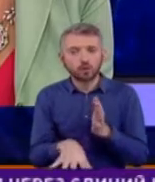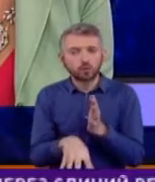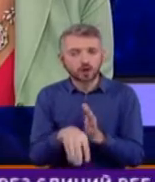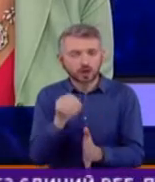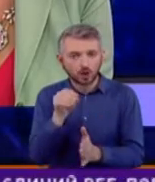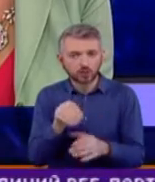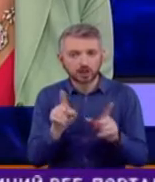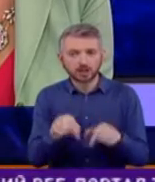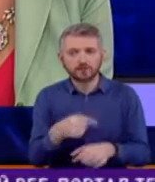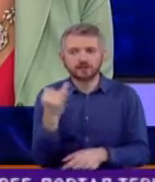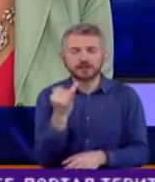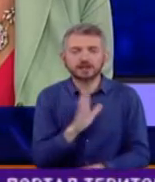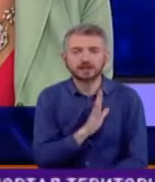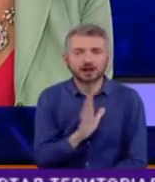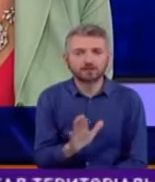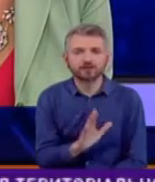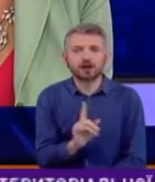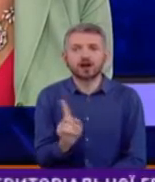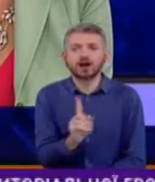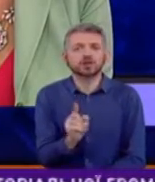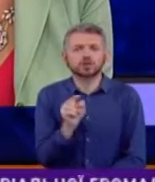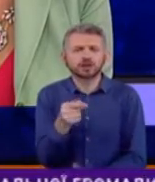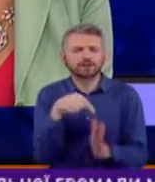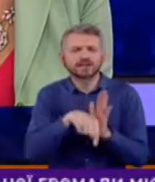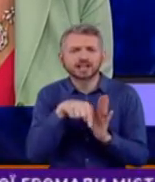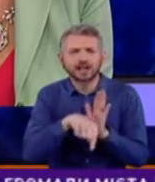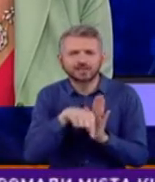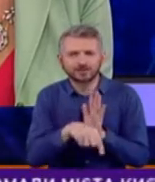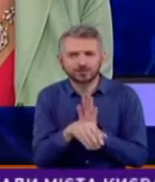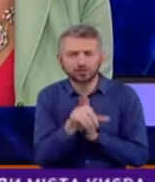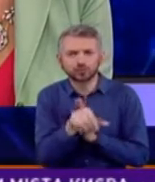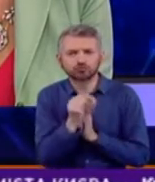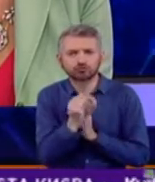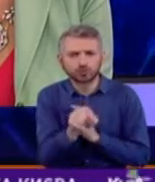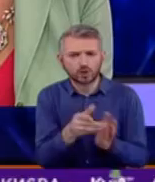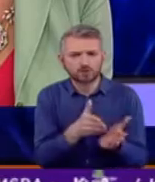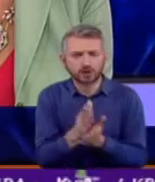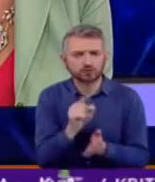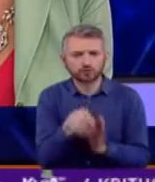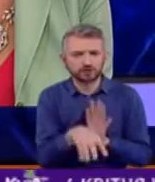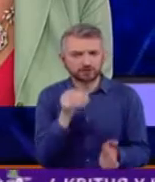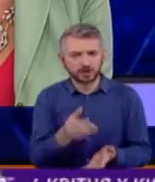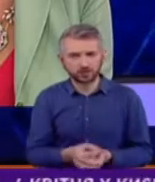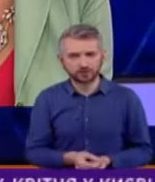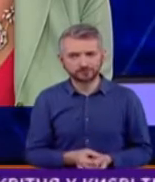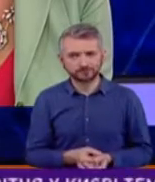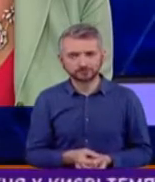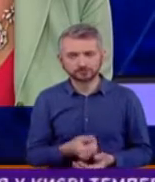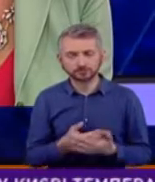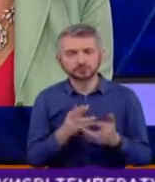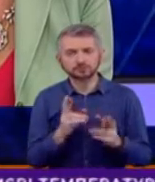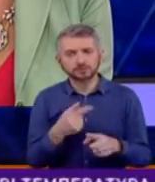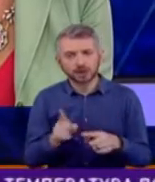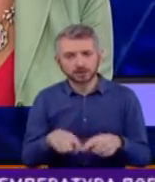обирають, навіть не цікавлячись, а що там всередині у тому аспекті, який вона вибирають. Як це